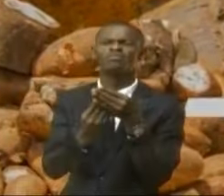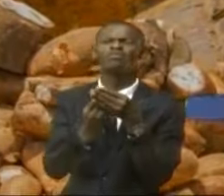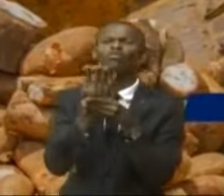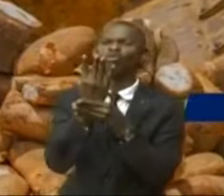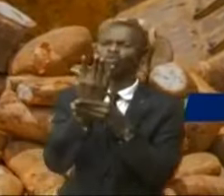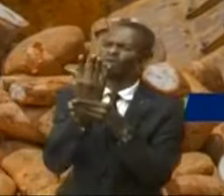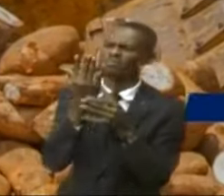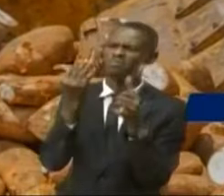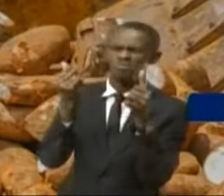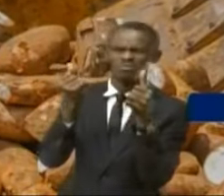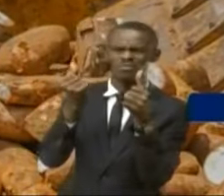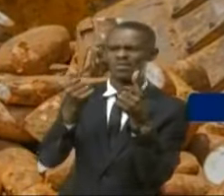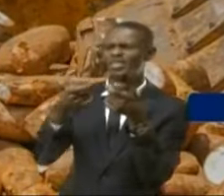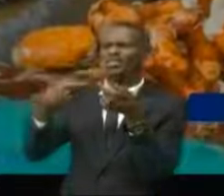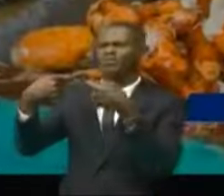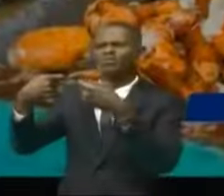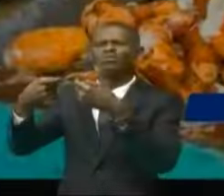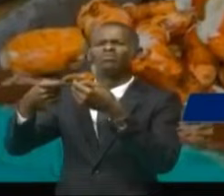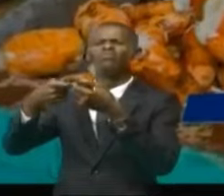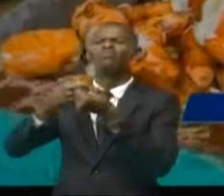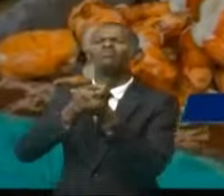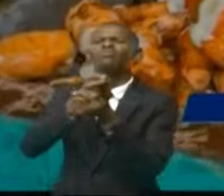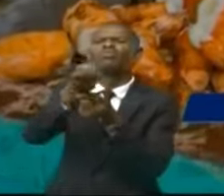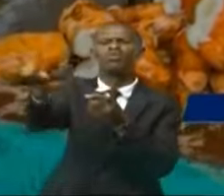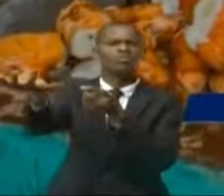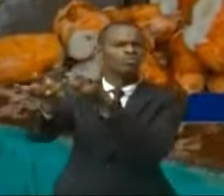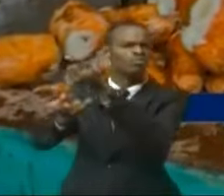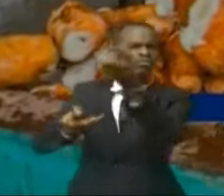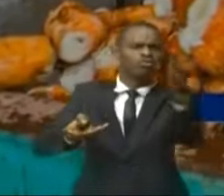intégrée sera adaptée pour remédier au faible rendement du